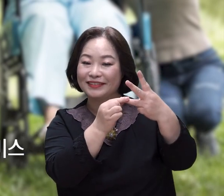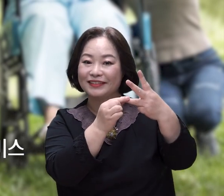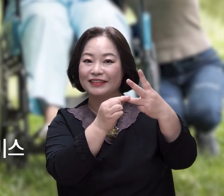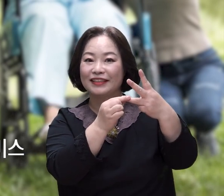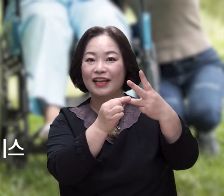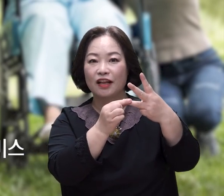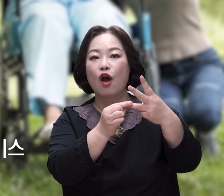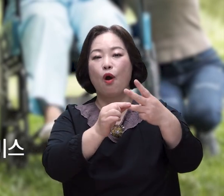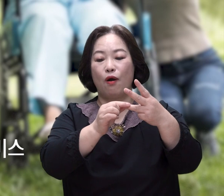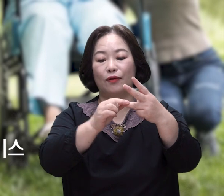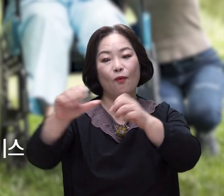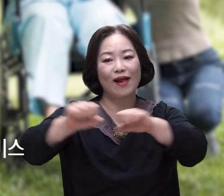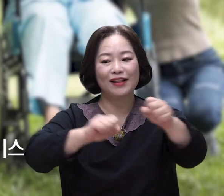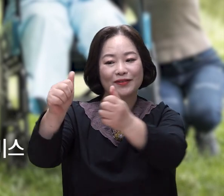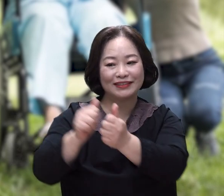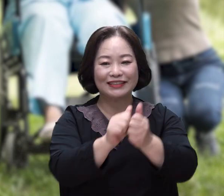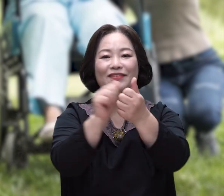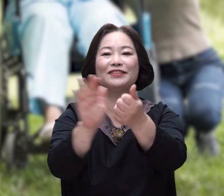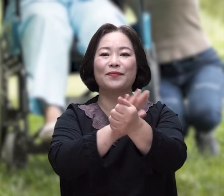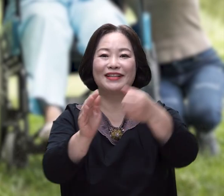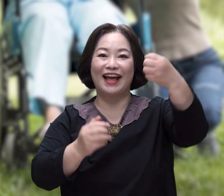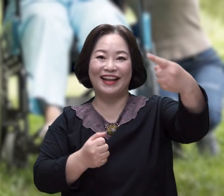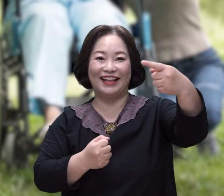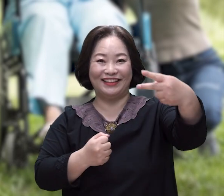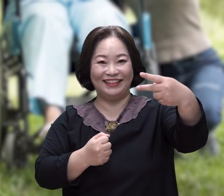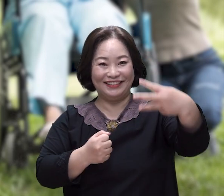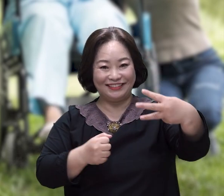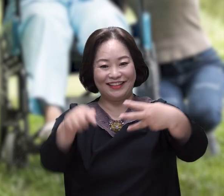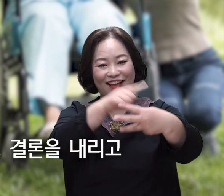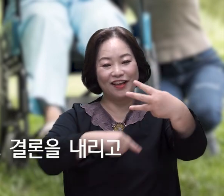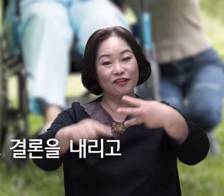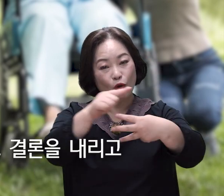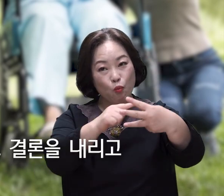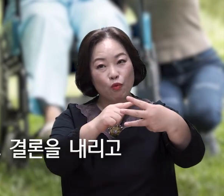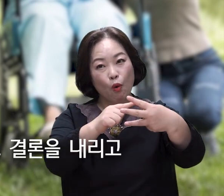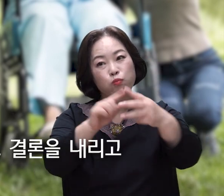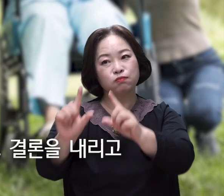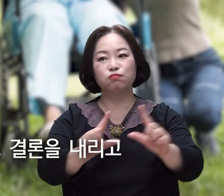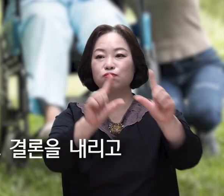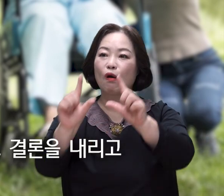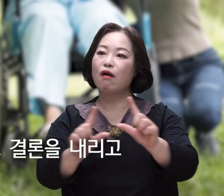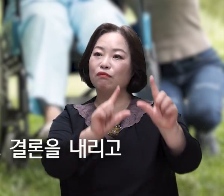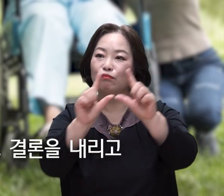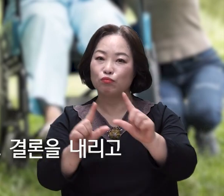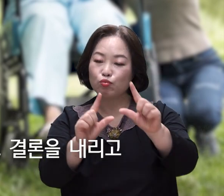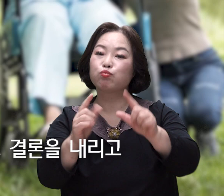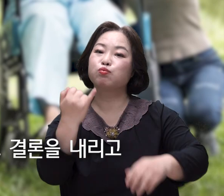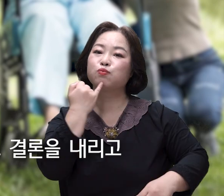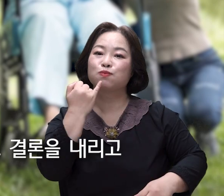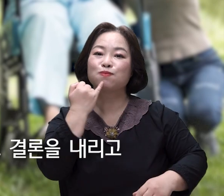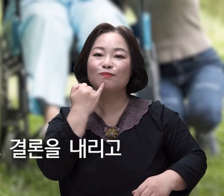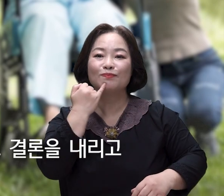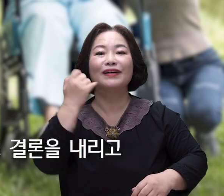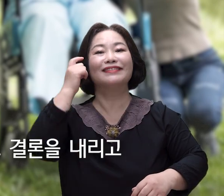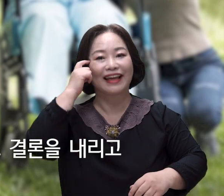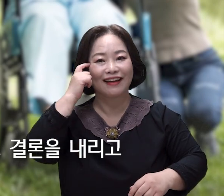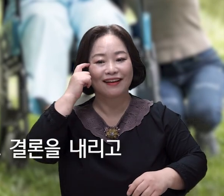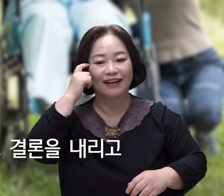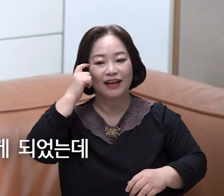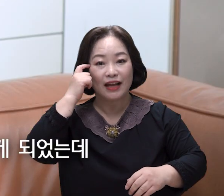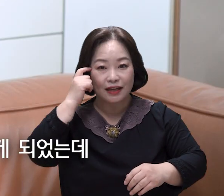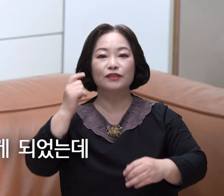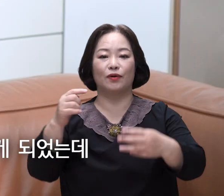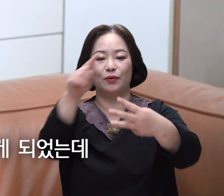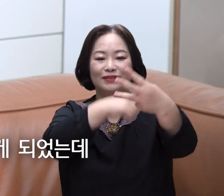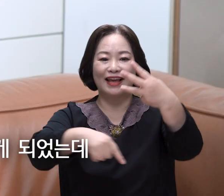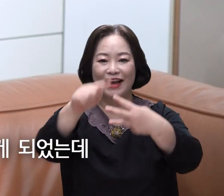마지막 3번째는 활동 지원 서비스. 이렇게 3가지만 있으면 내가 미국에서 사는 거 그렇게 어렵지 않겠다라고 결론을